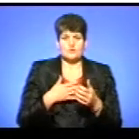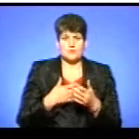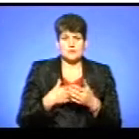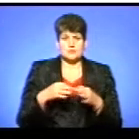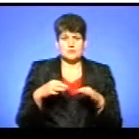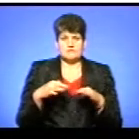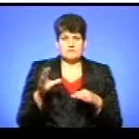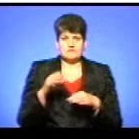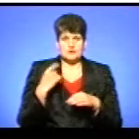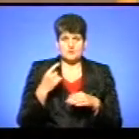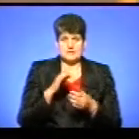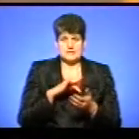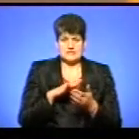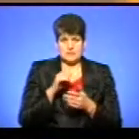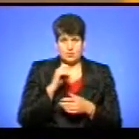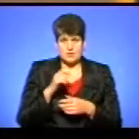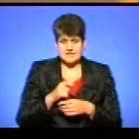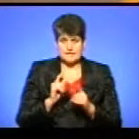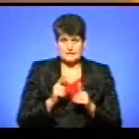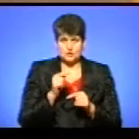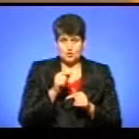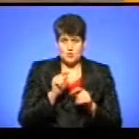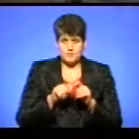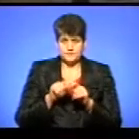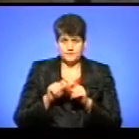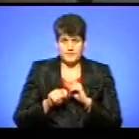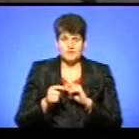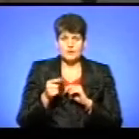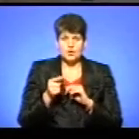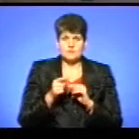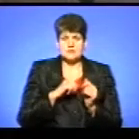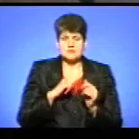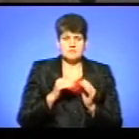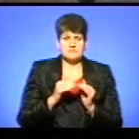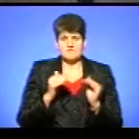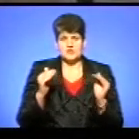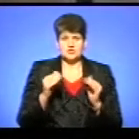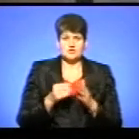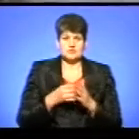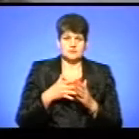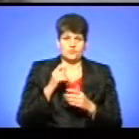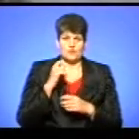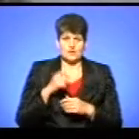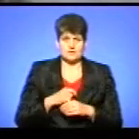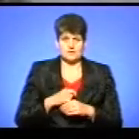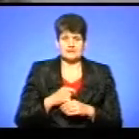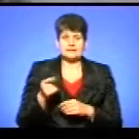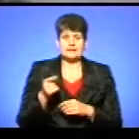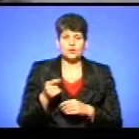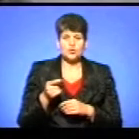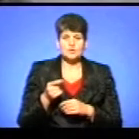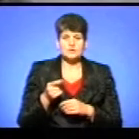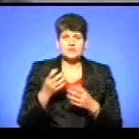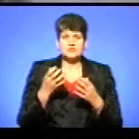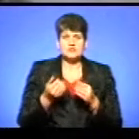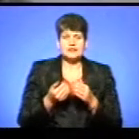всіх обласних центрах України. Згідно з його дослідженням, у Тернополі одні з найвищих тарифів в Україні. Тернопіль